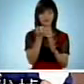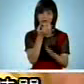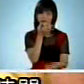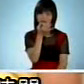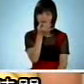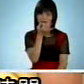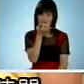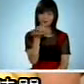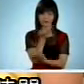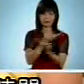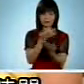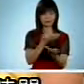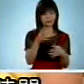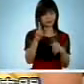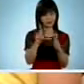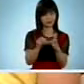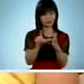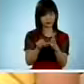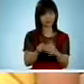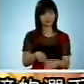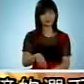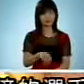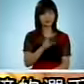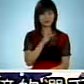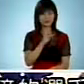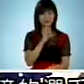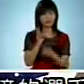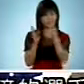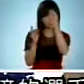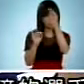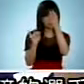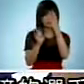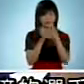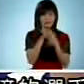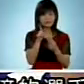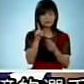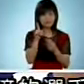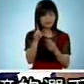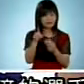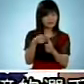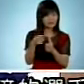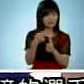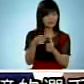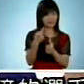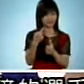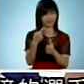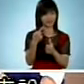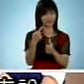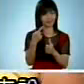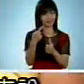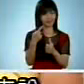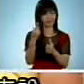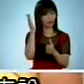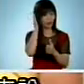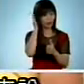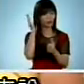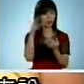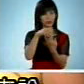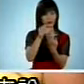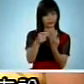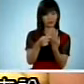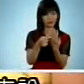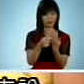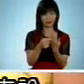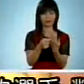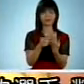以节省掉很多沟通的时间。 对， 淑宁是你第一位这个听障的选手吗？ 如果就